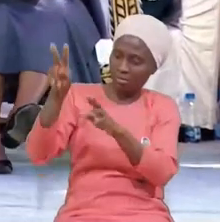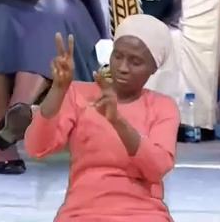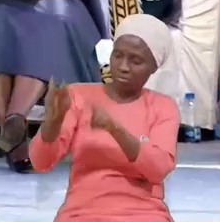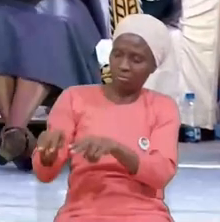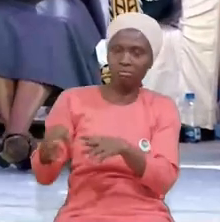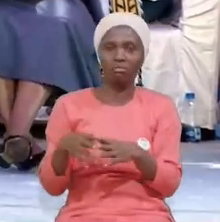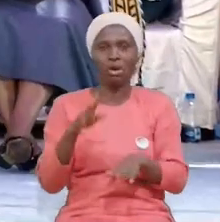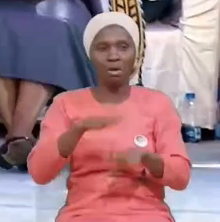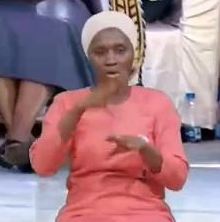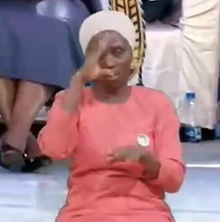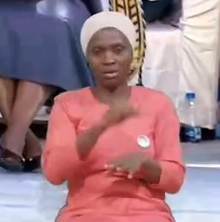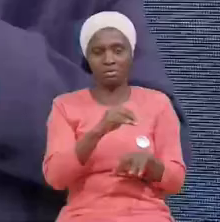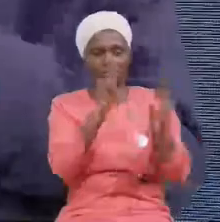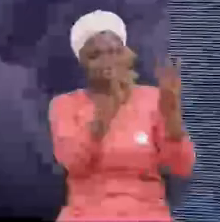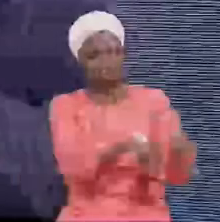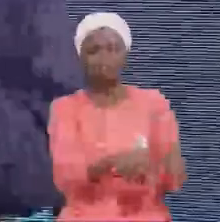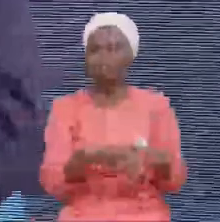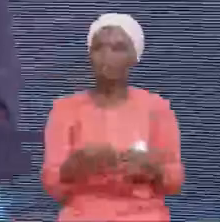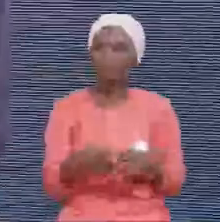Il l'a minimisé.